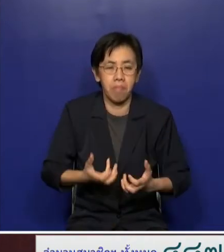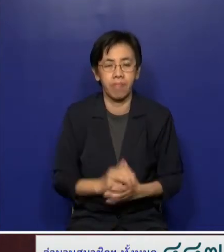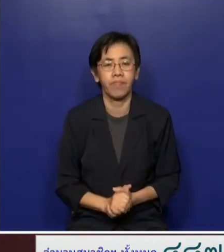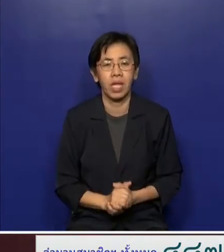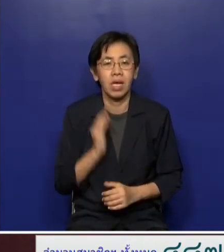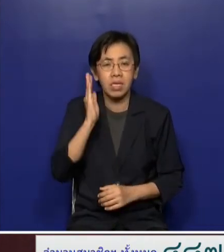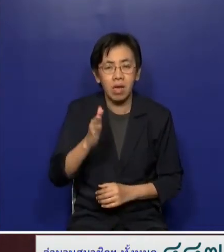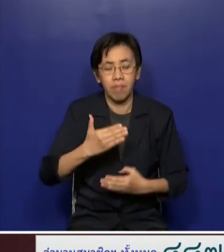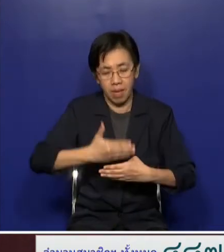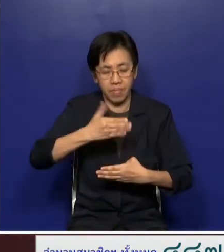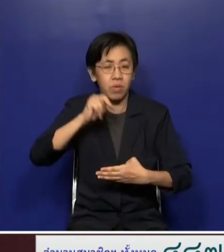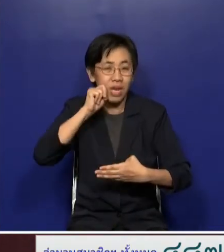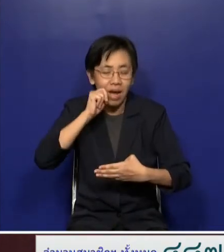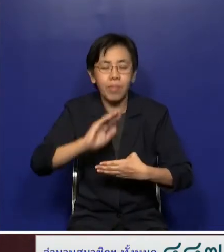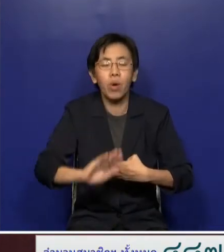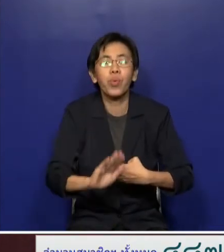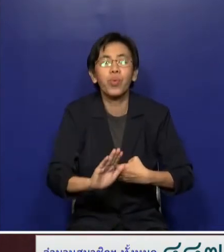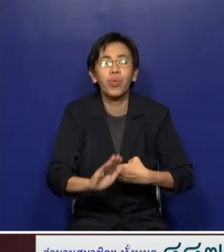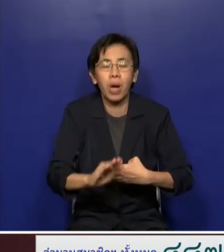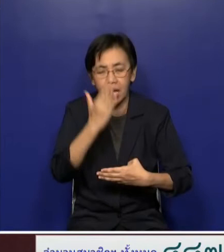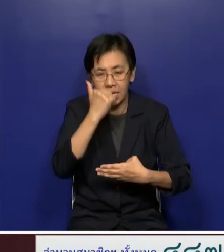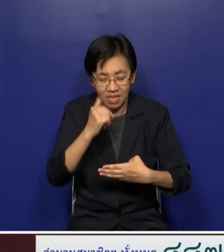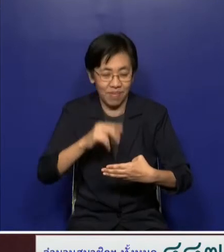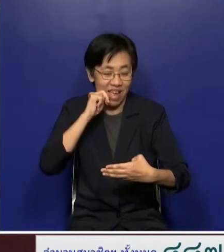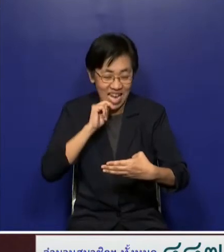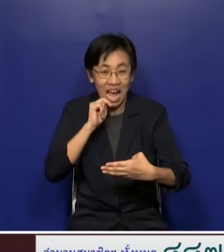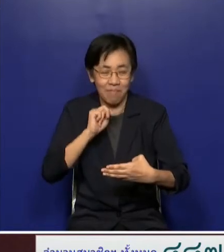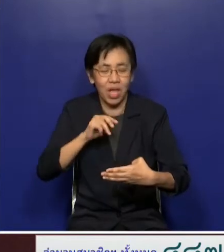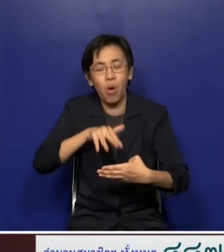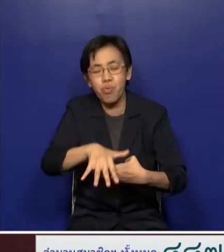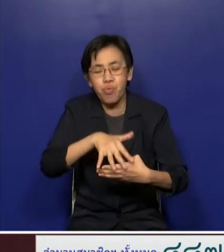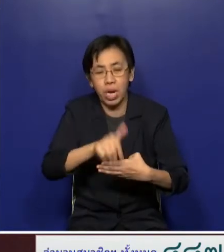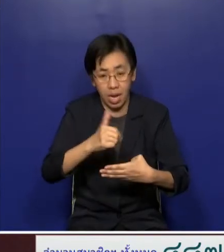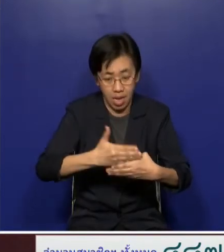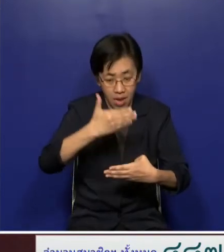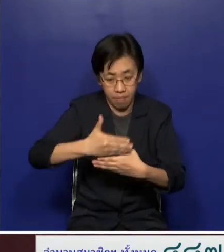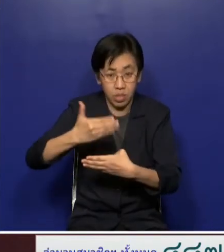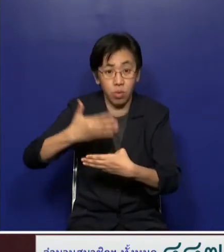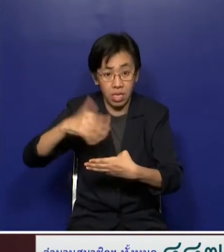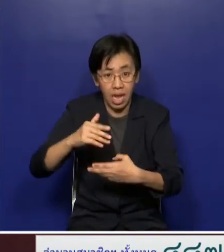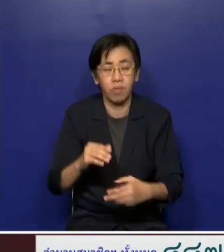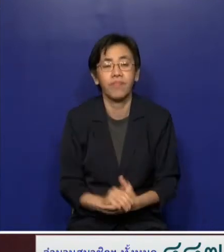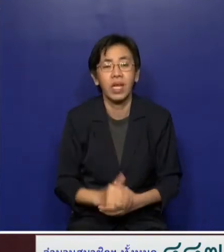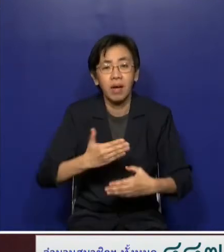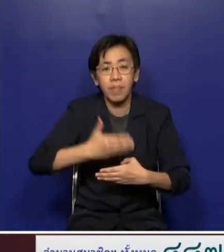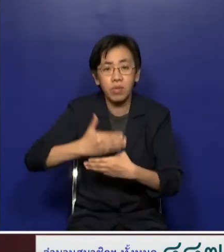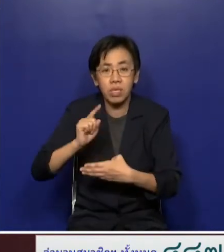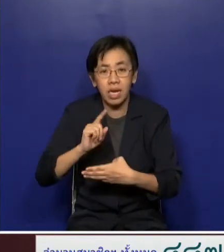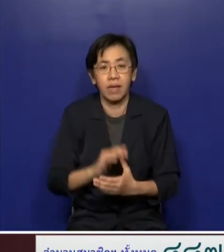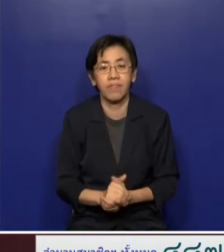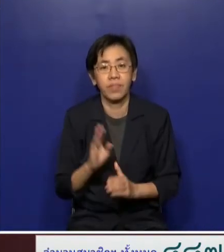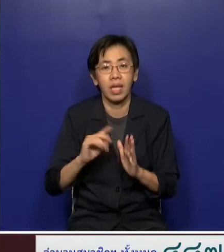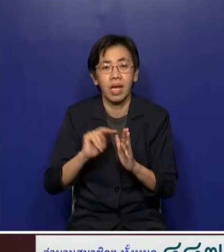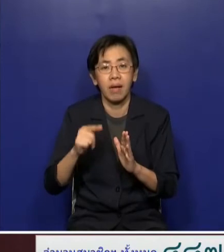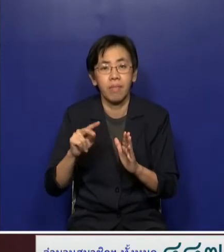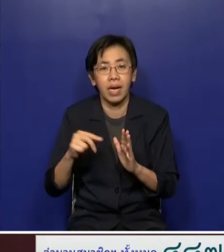ตองทำประตูน้ำเพื่อเก็บกับเพื่อการหเศษต่อเช toujoursประตูทสร้เส็จแล้วกคือประตูตรงเกตบางนาส